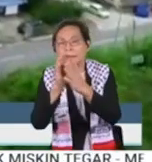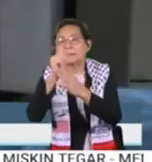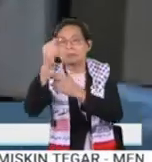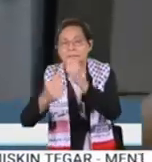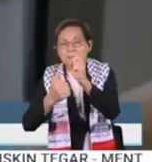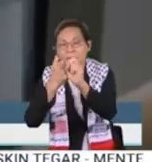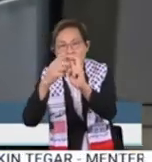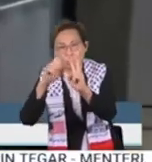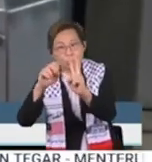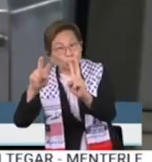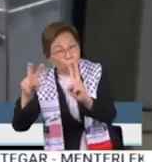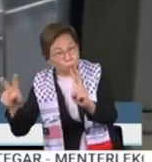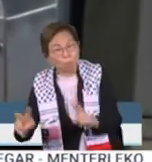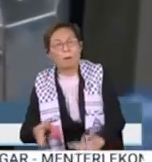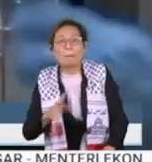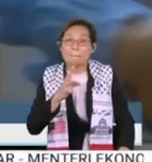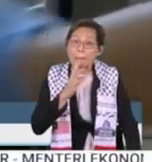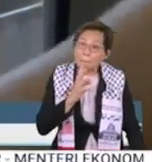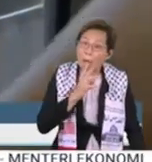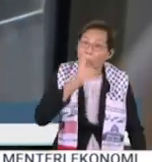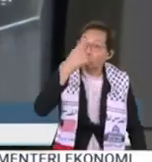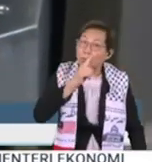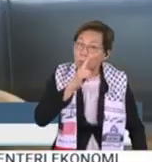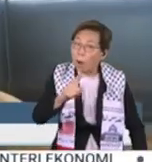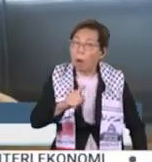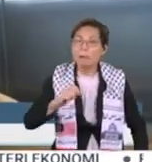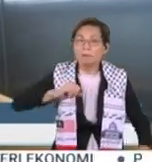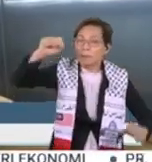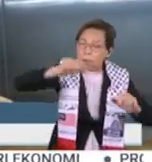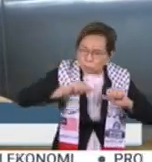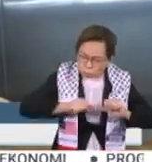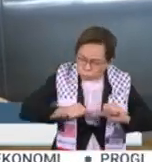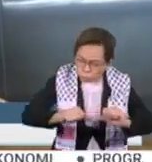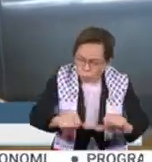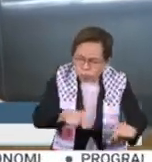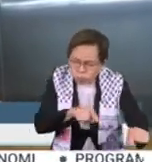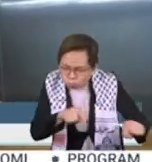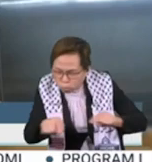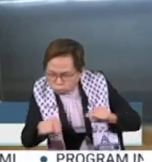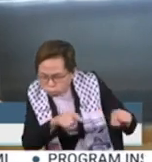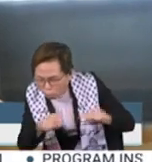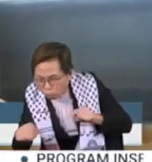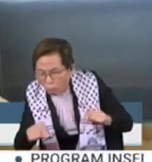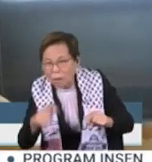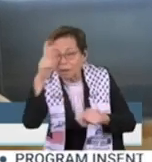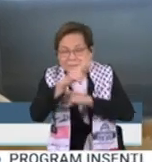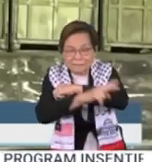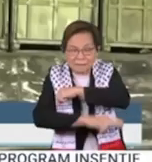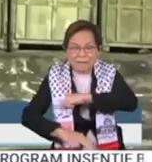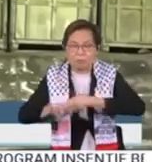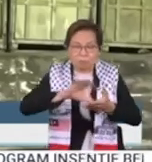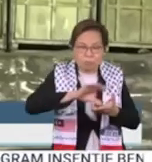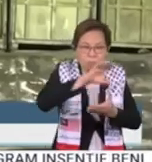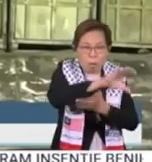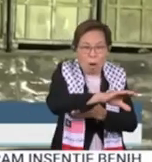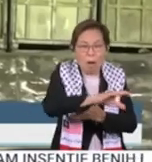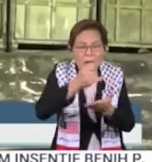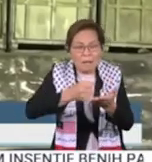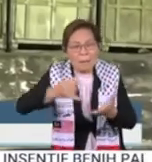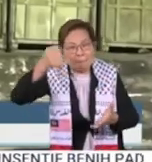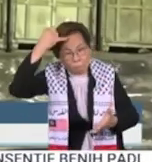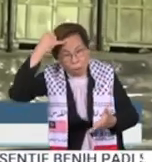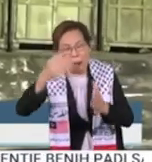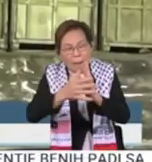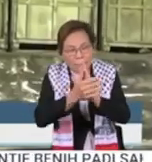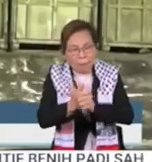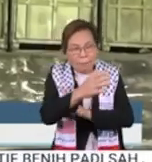tahun lalu. Justru katanya bagi memastikan Sabah terus berdaya saing, kerajaan negeri akan melabur dalam pengetahuan, kemahiran